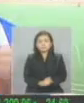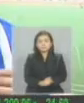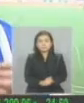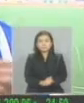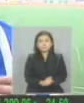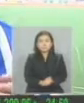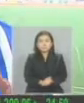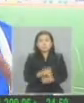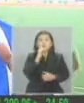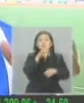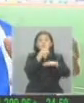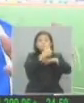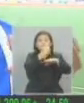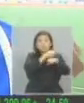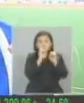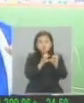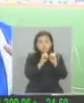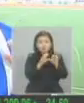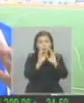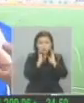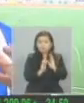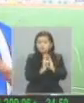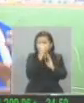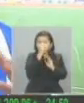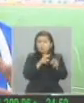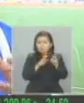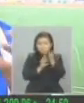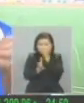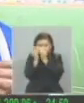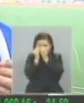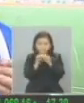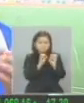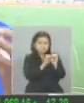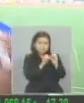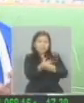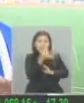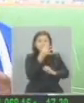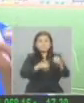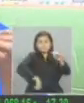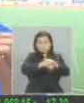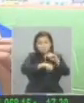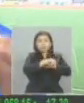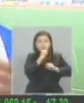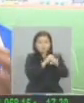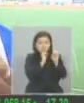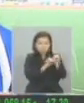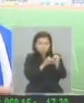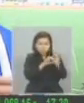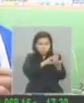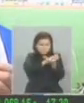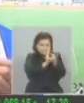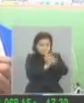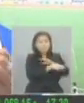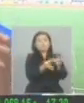ดุสิตเนี่ยจะเป็นโค้ชคนแรกที่จะนำเรื่องของการบริหารแบบอาชีพเนี่ยฟุตบอลอาชีพเพื่อมาปรับปรุงศรีรา